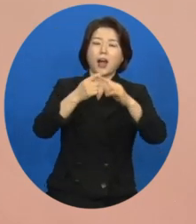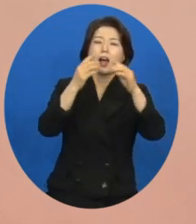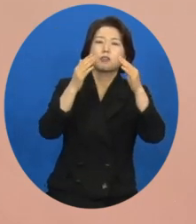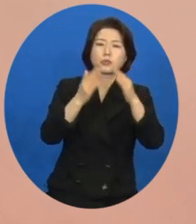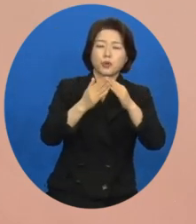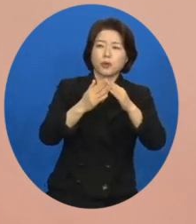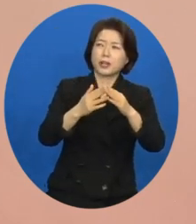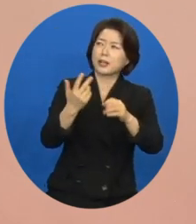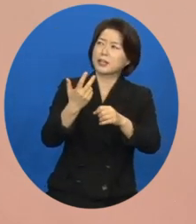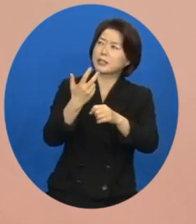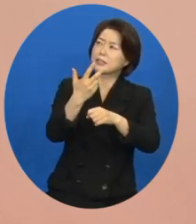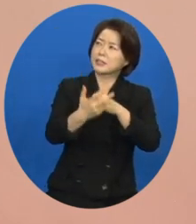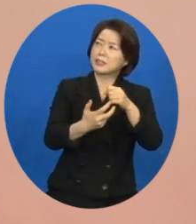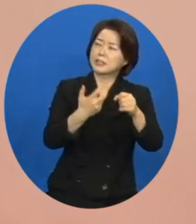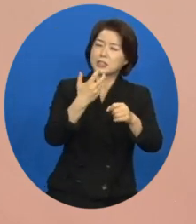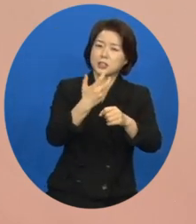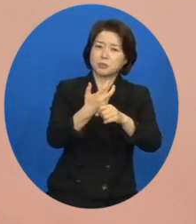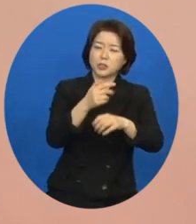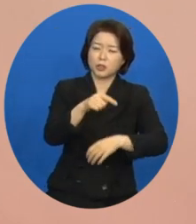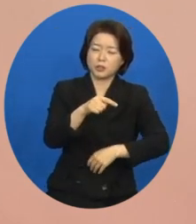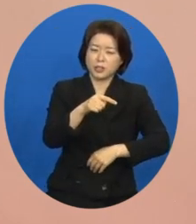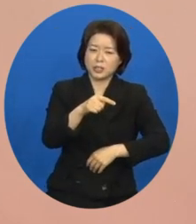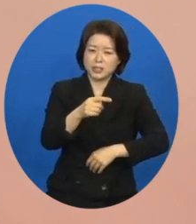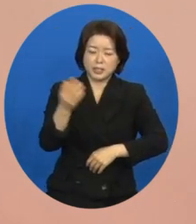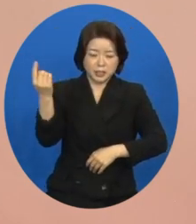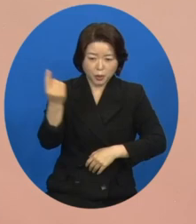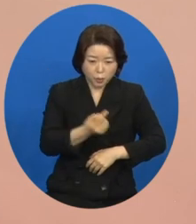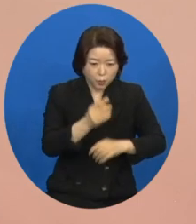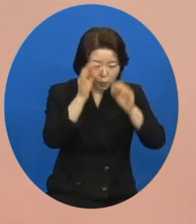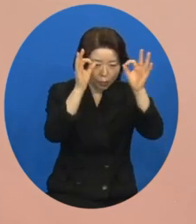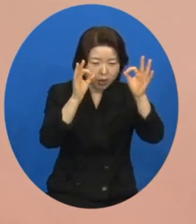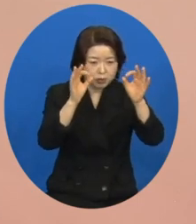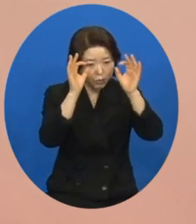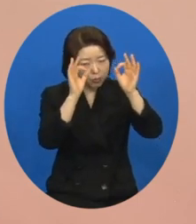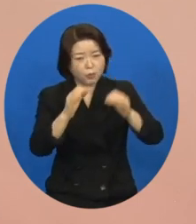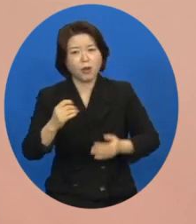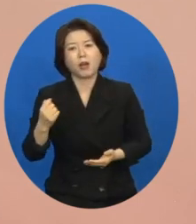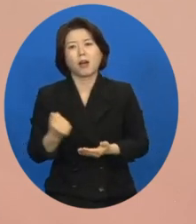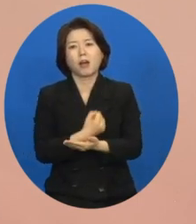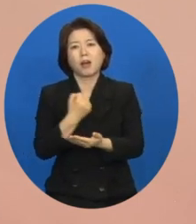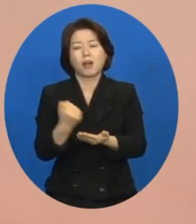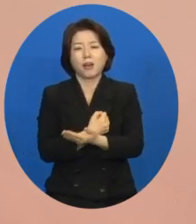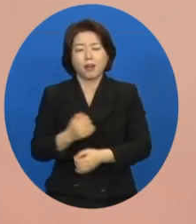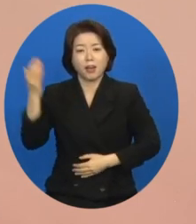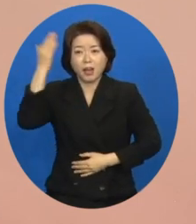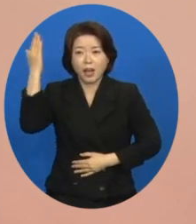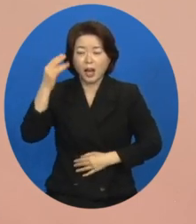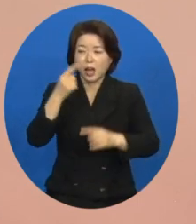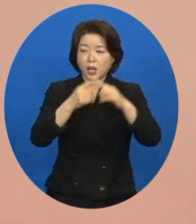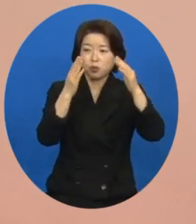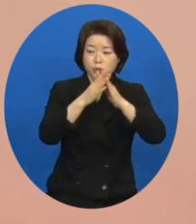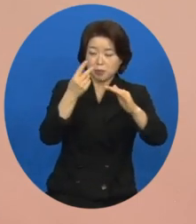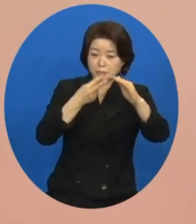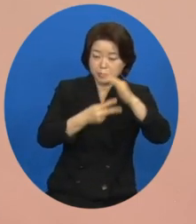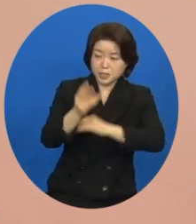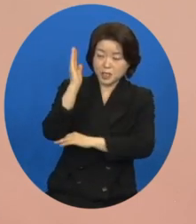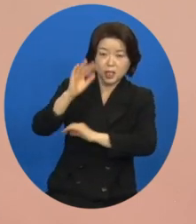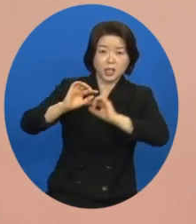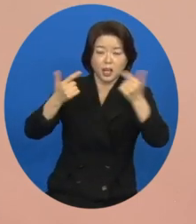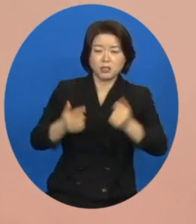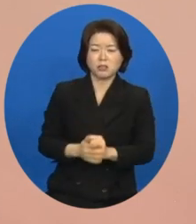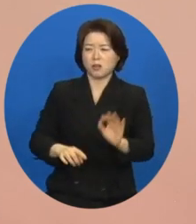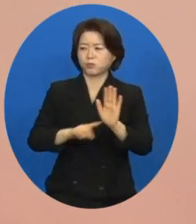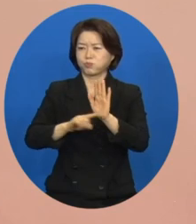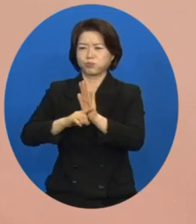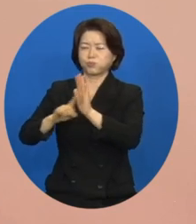70년, 7년 학교 와서 너무 속상했습니다. 한국의 비정을 얘기하는 게 아니라 부정적인 걸